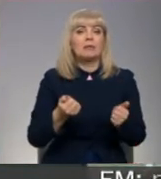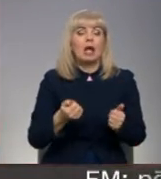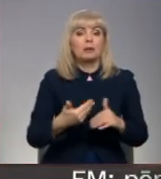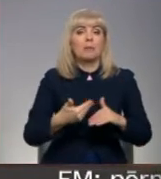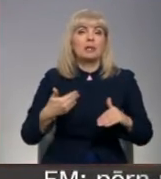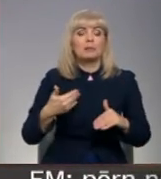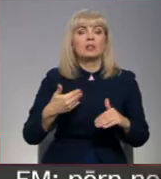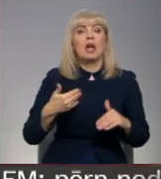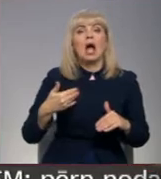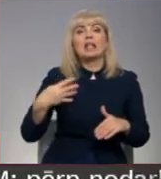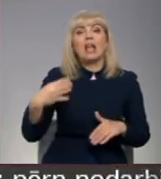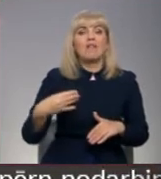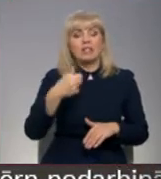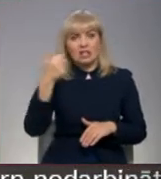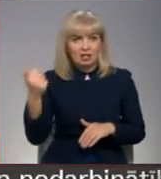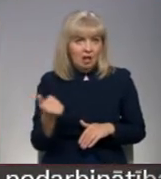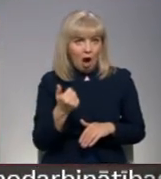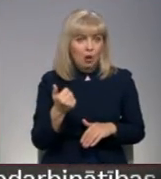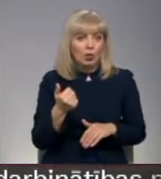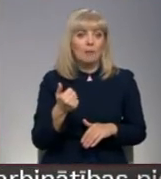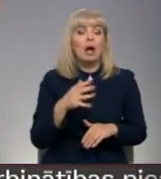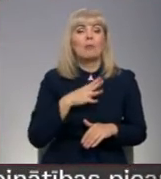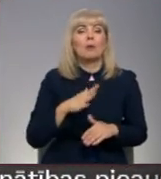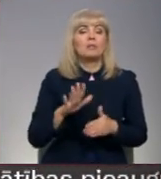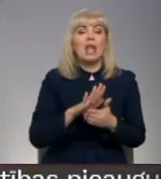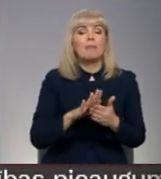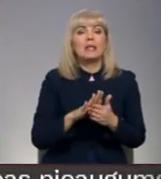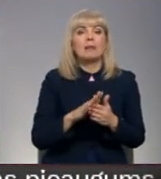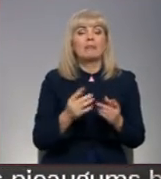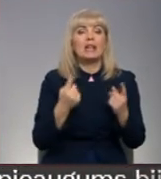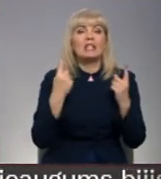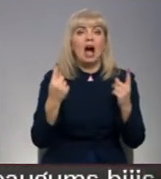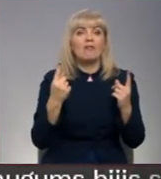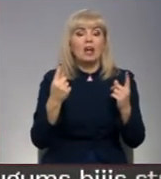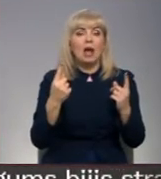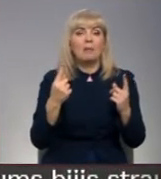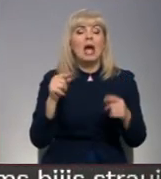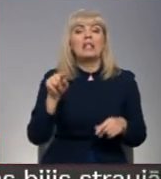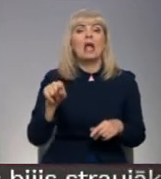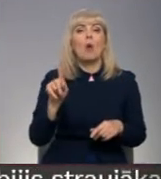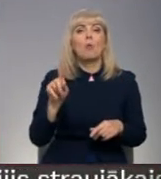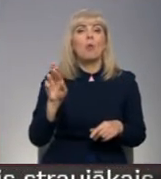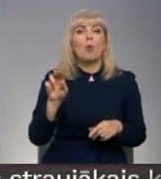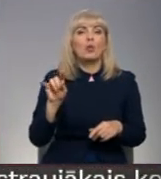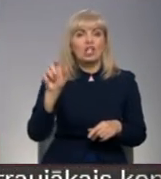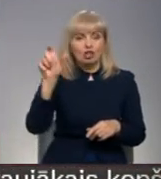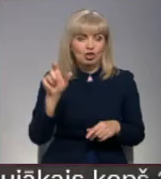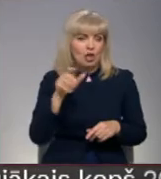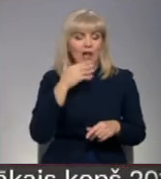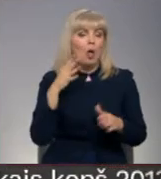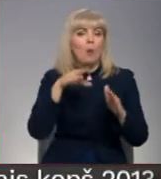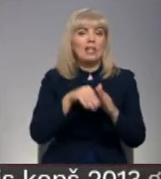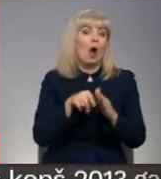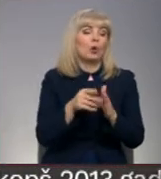gadiem. Mūsu personība nebija tik ļoti ievērojama valsts mērogā, un tāpēc Teodors Puriņš nav iekļauts šajā lielajā izstādē,